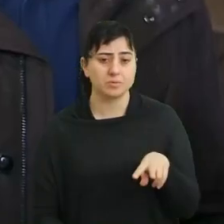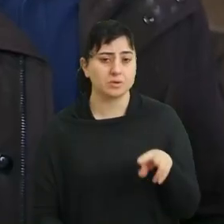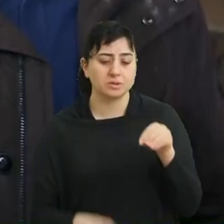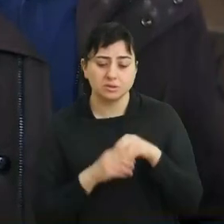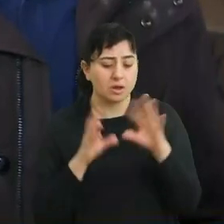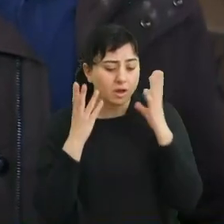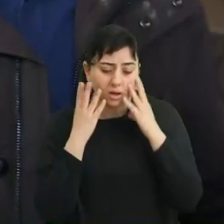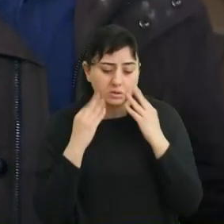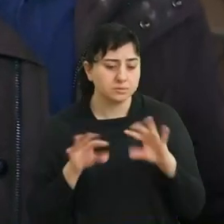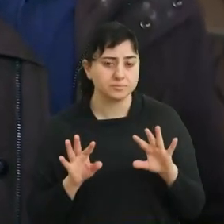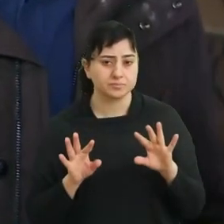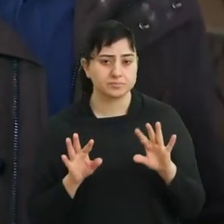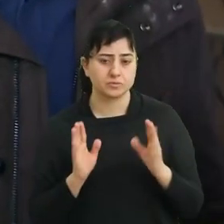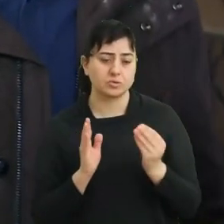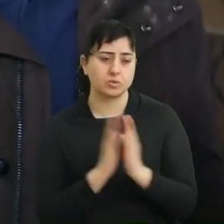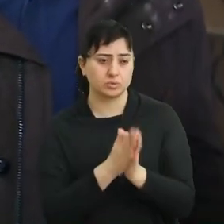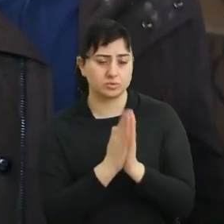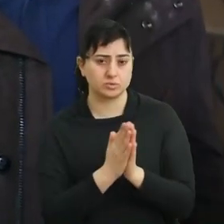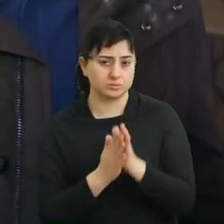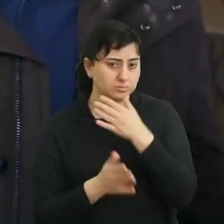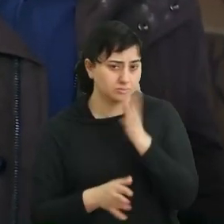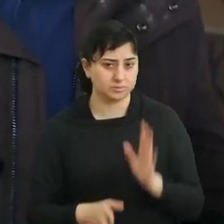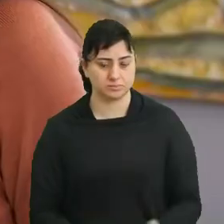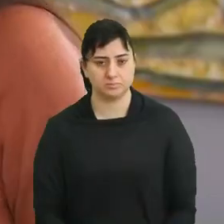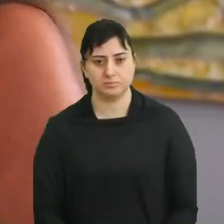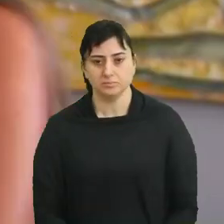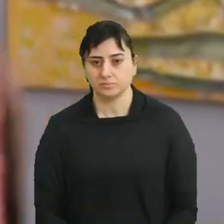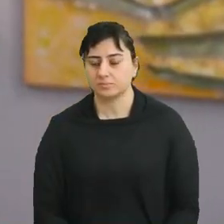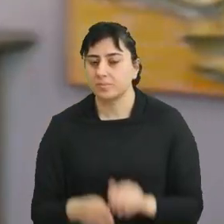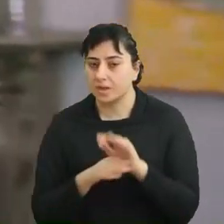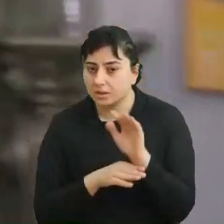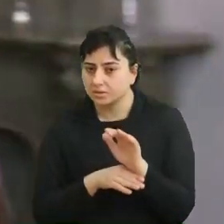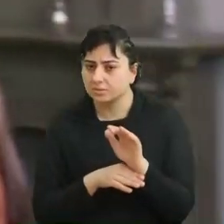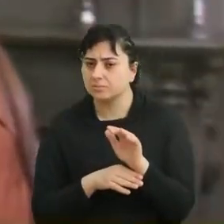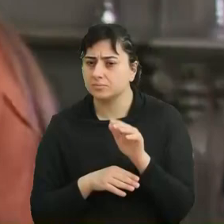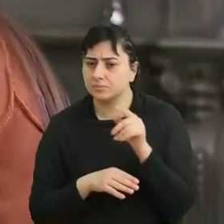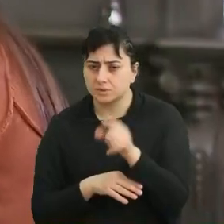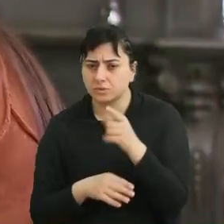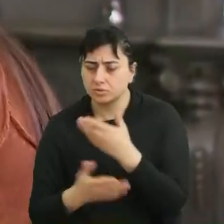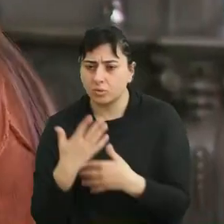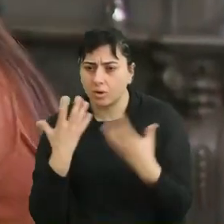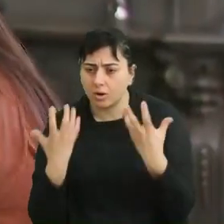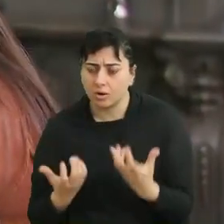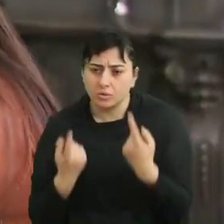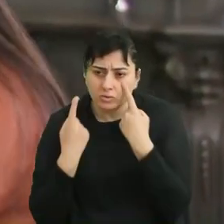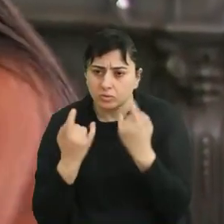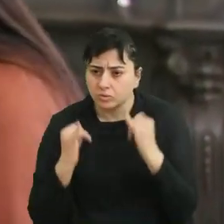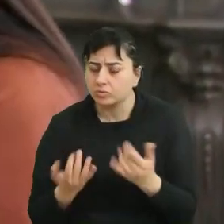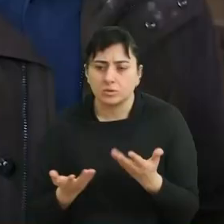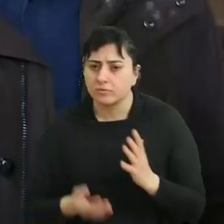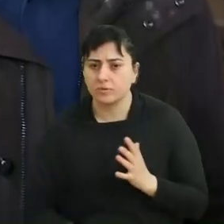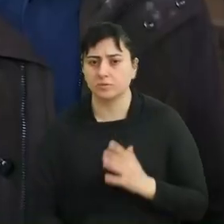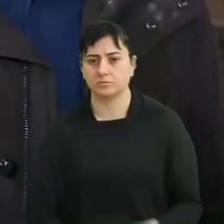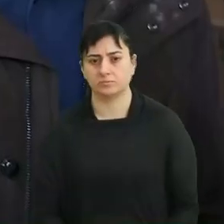Nasıl oldu bilmiyorum. Çok özür dilerim, bilmiyorum. Hayatım ya, sen çok bitkin, çok çok kötü görünüyorsun. Neyin